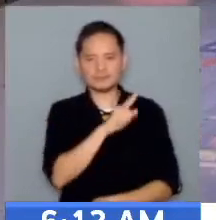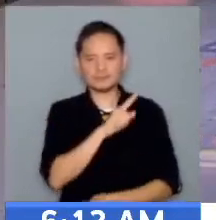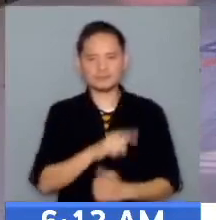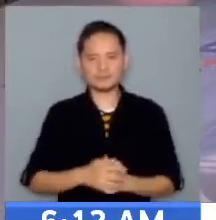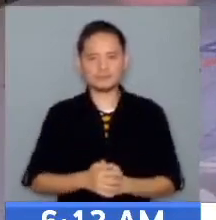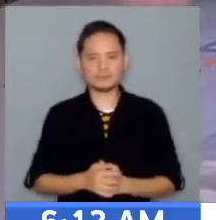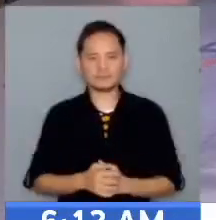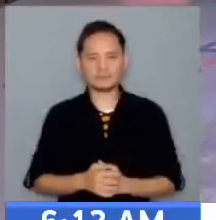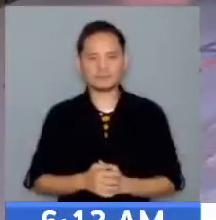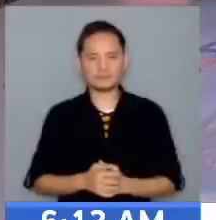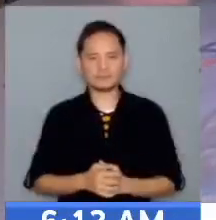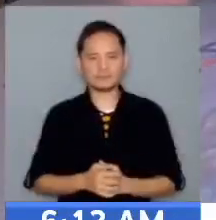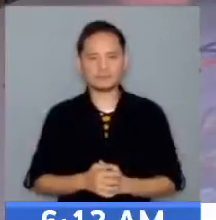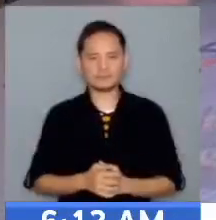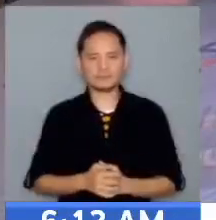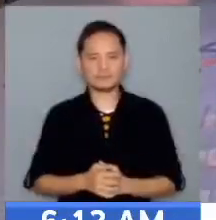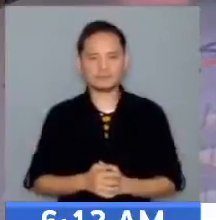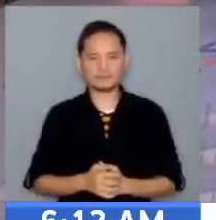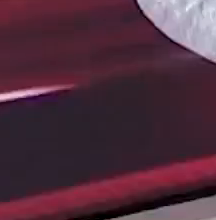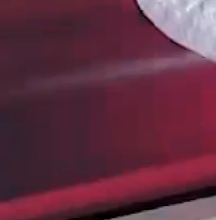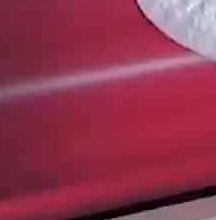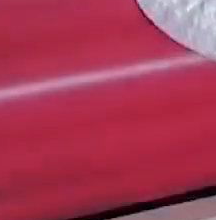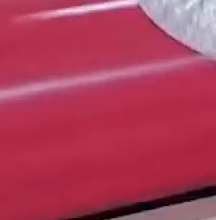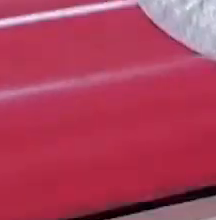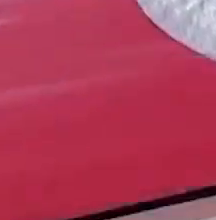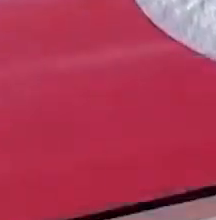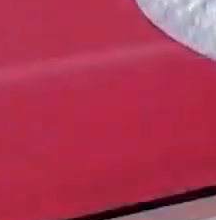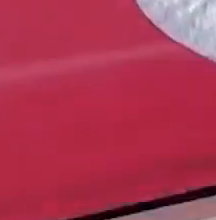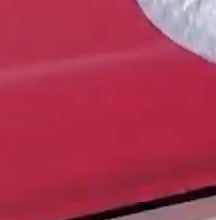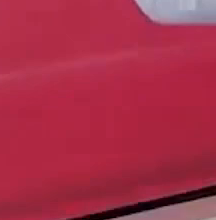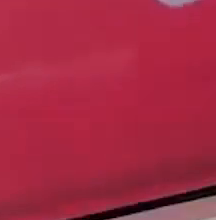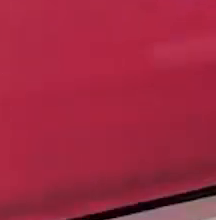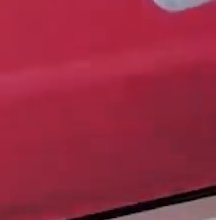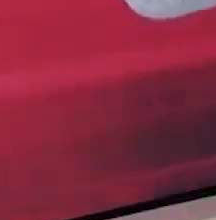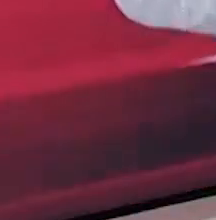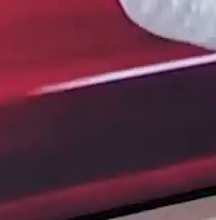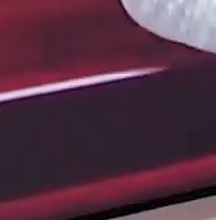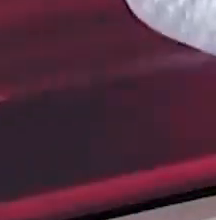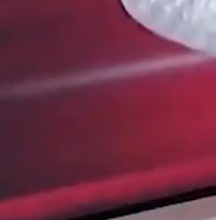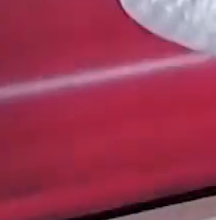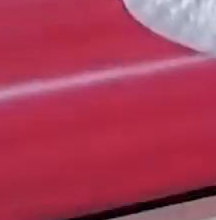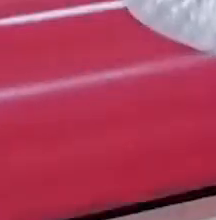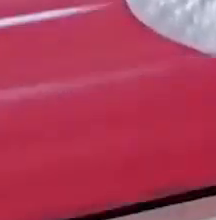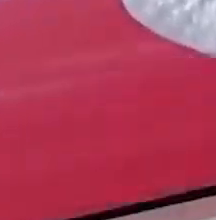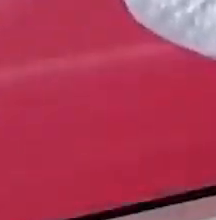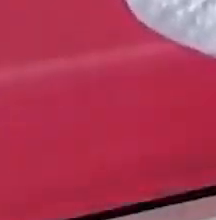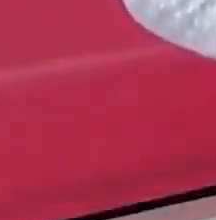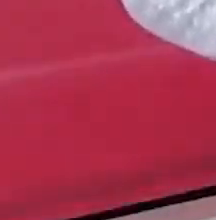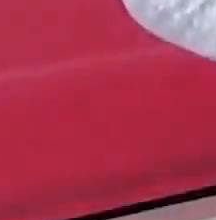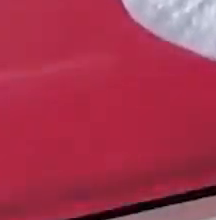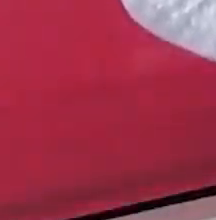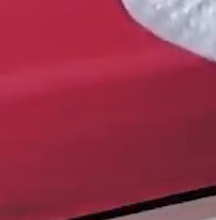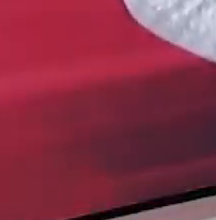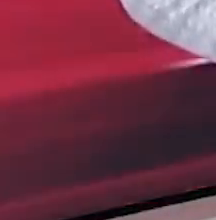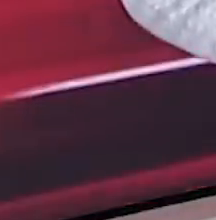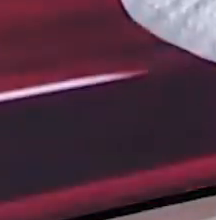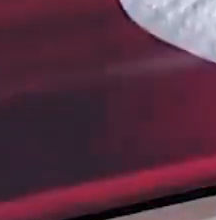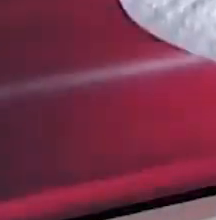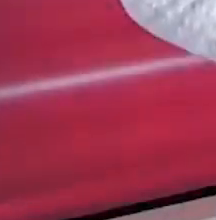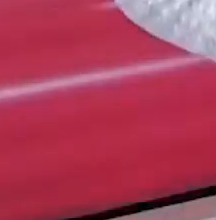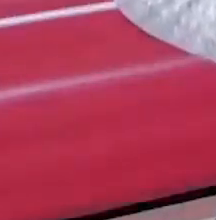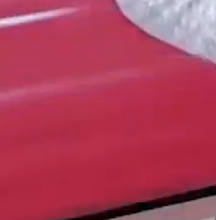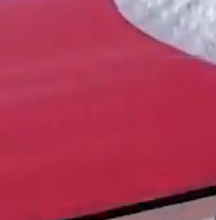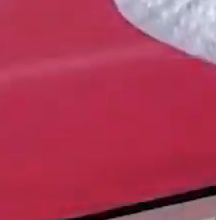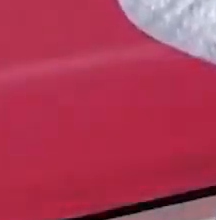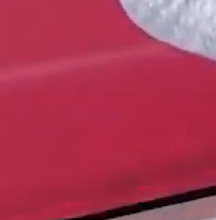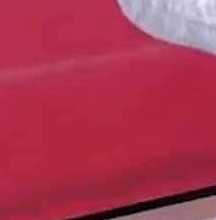lagi, mga kapuso. Mga kapuso, know the weather before you go at mag-subscribe na sa GMA